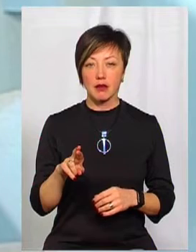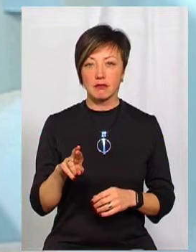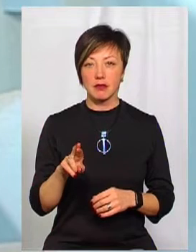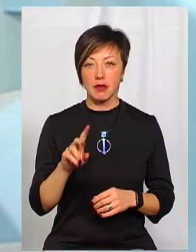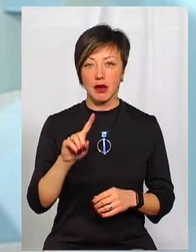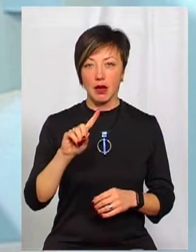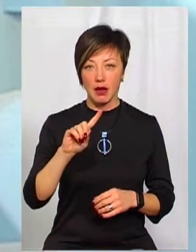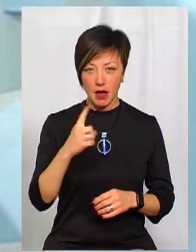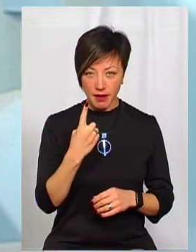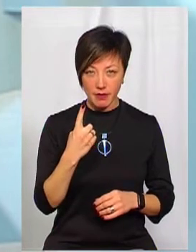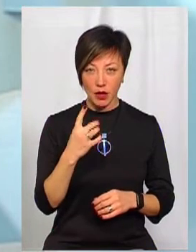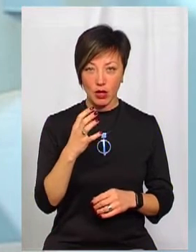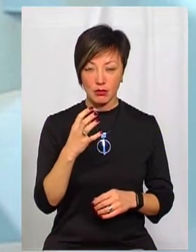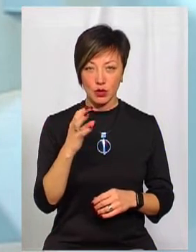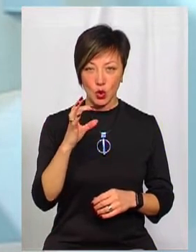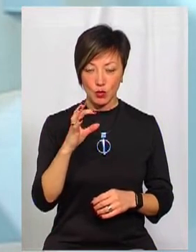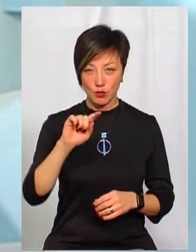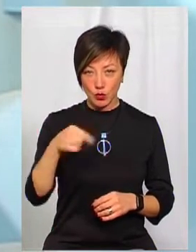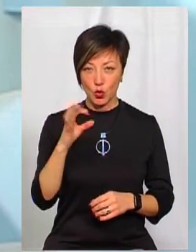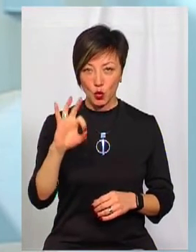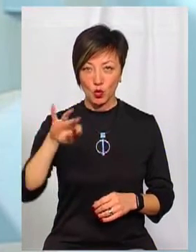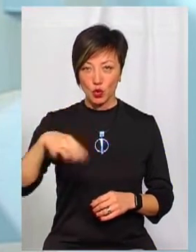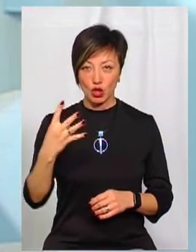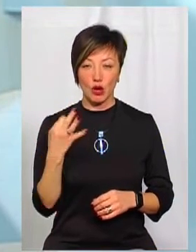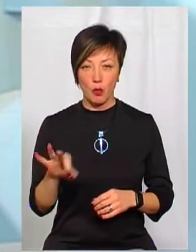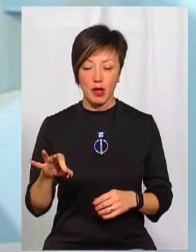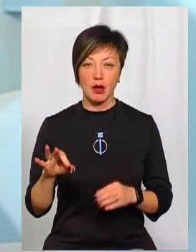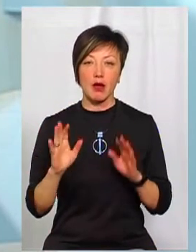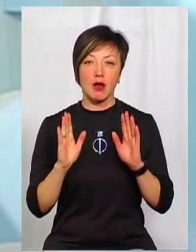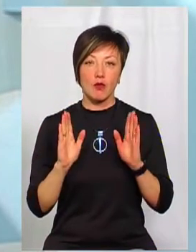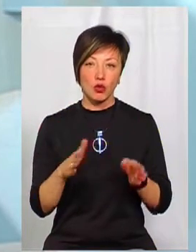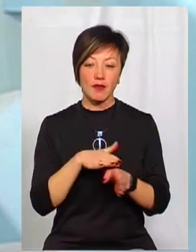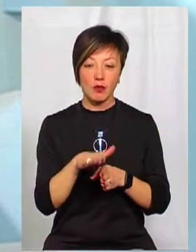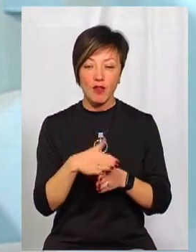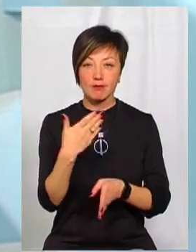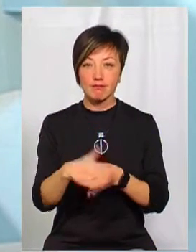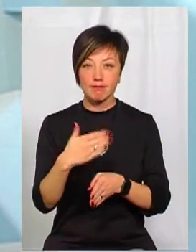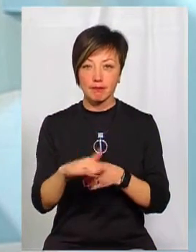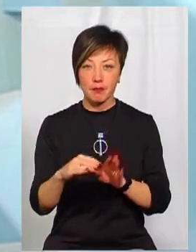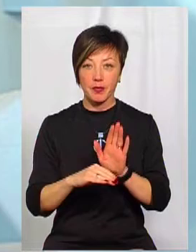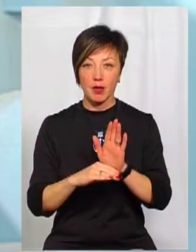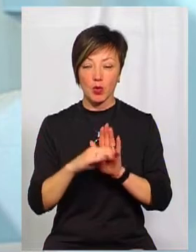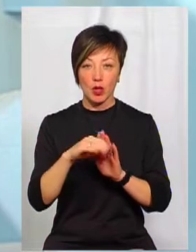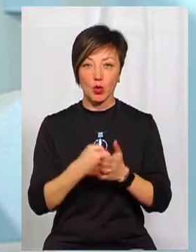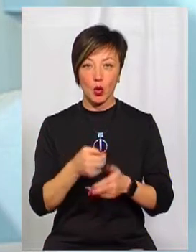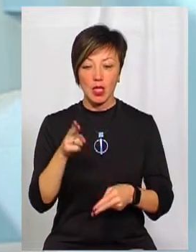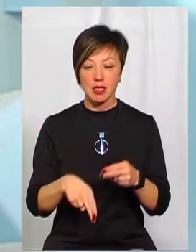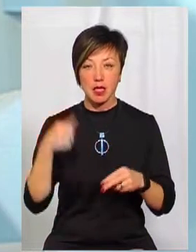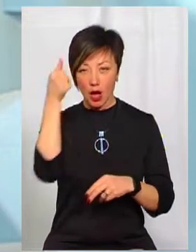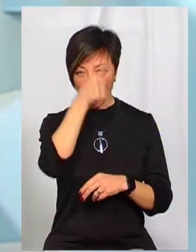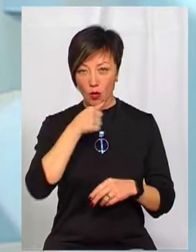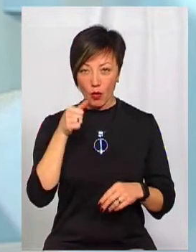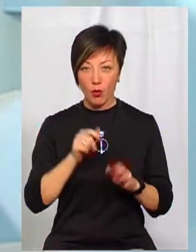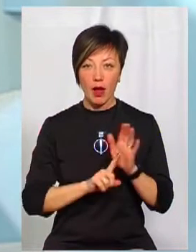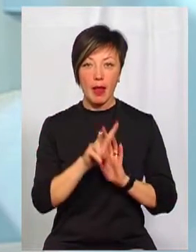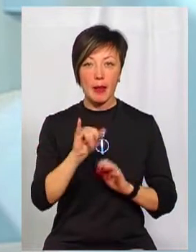гривні 0,44 копійки. Буде відбуватись поетапне підняття до кінця року, і з